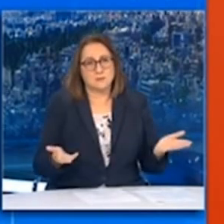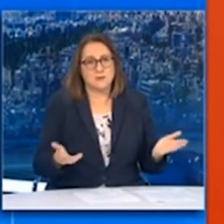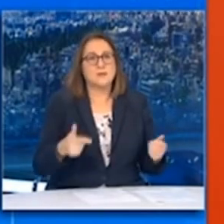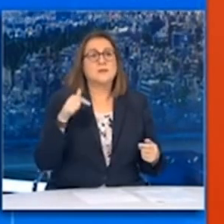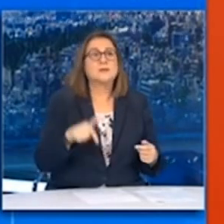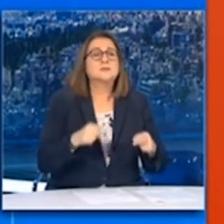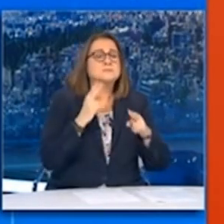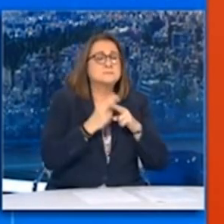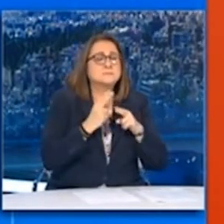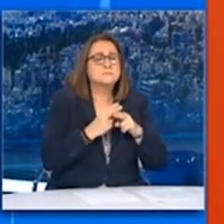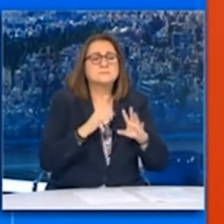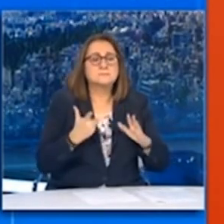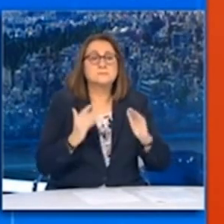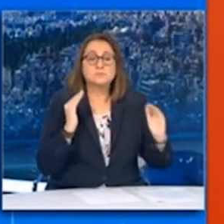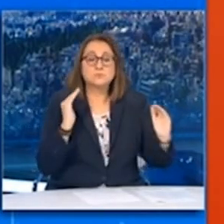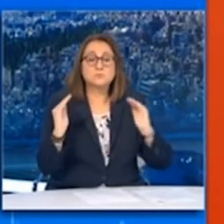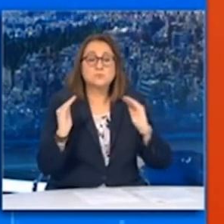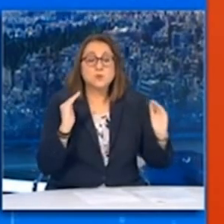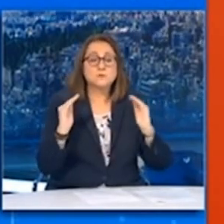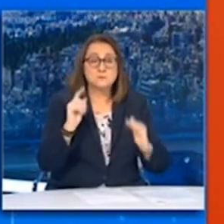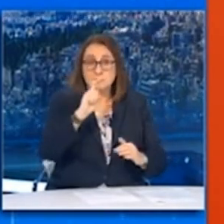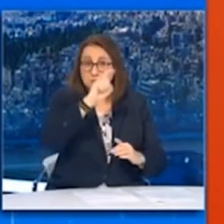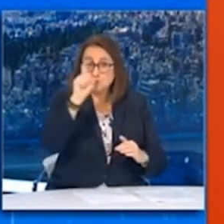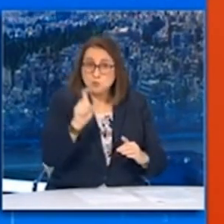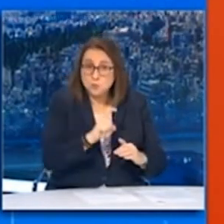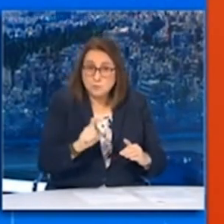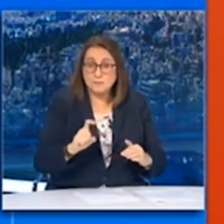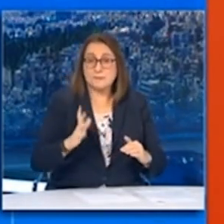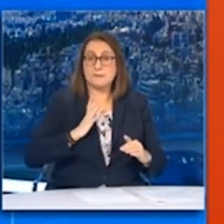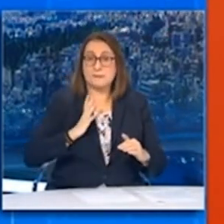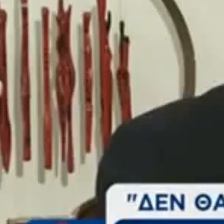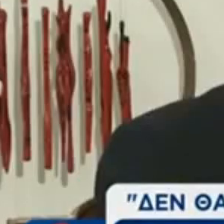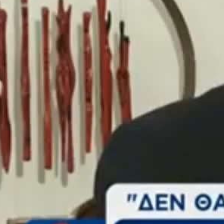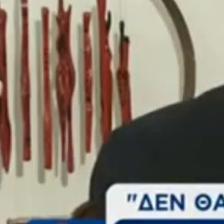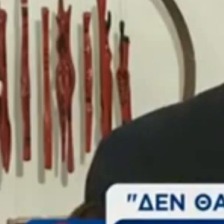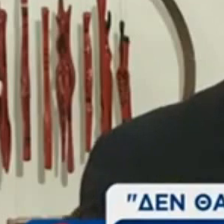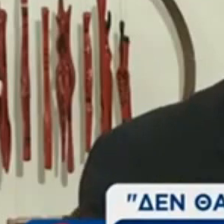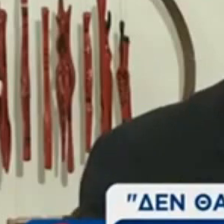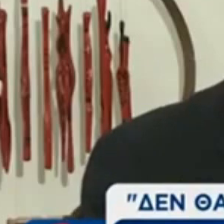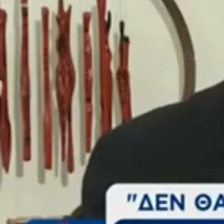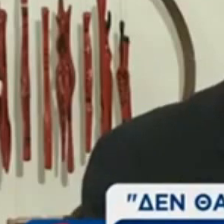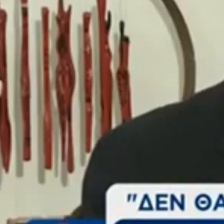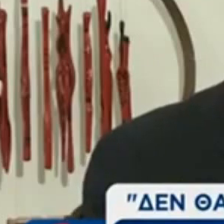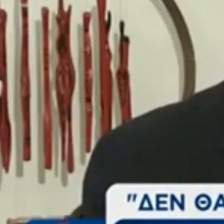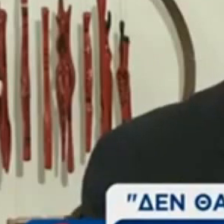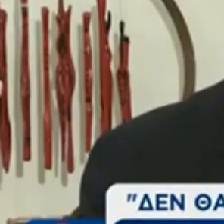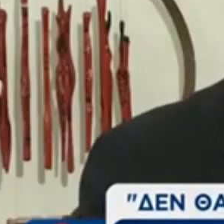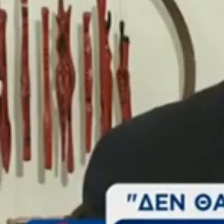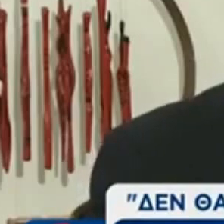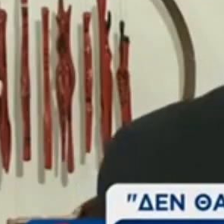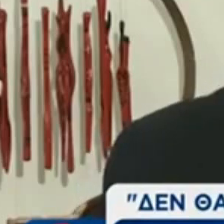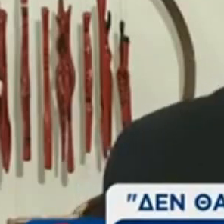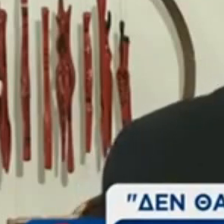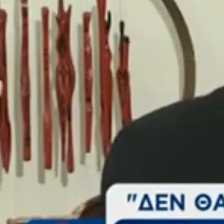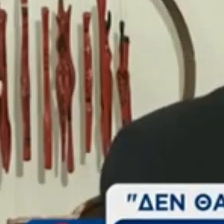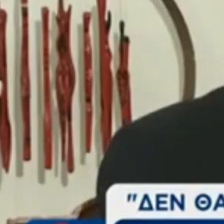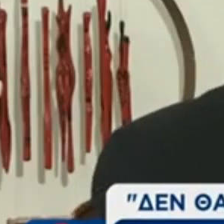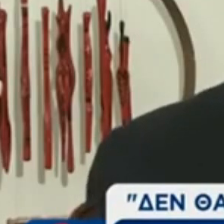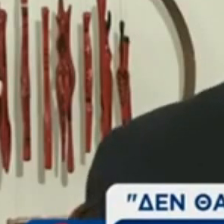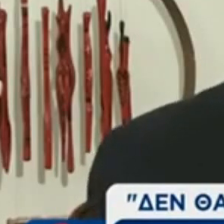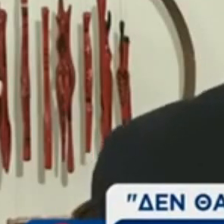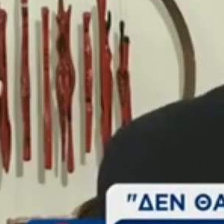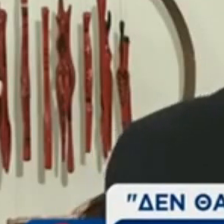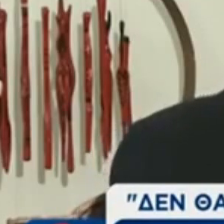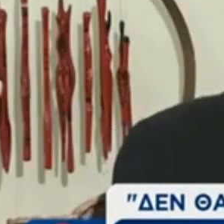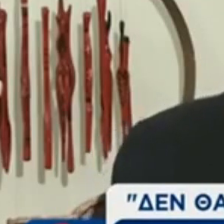είναι η προστασία της ζωής, των ανθρώπων μας, των οικογενειών μας. Δέχεστε το ρίσκο να κολλήσουν κάποιοι άνθρωποι σε μια τέτοια συγκέντρωση